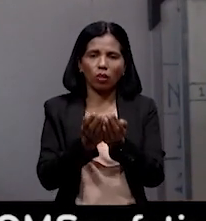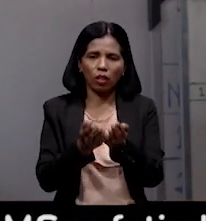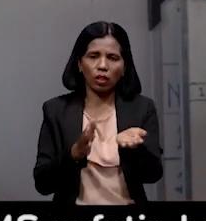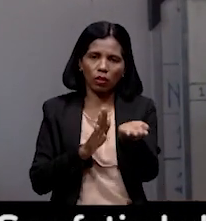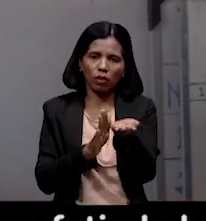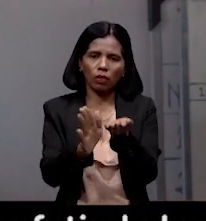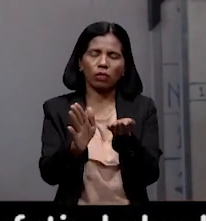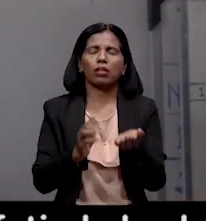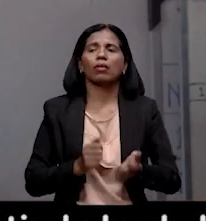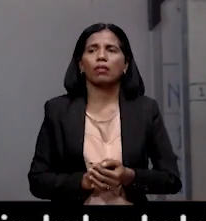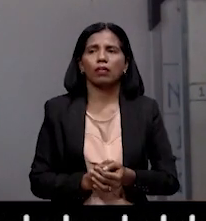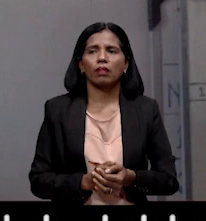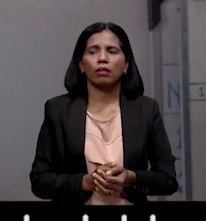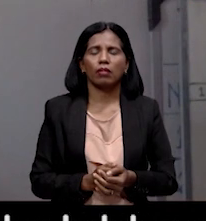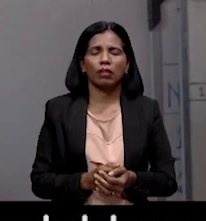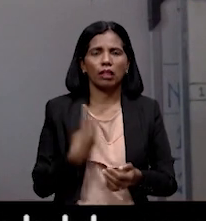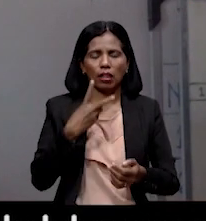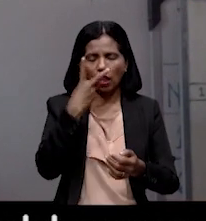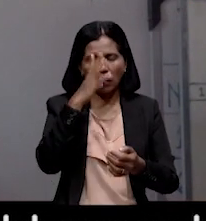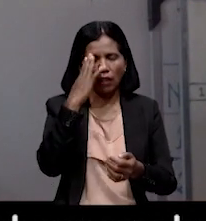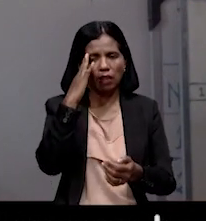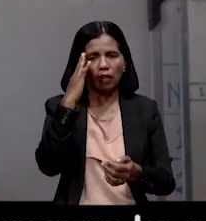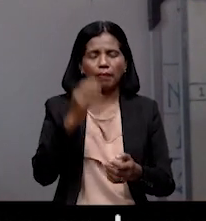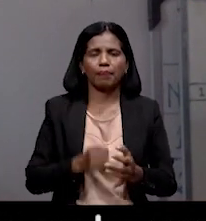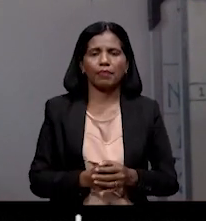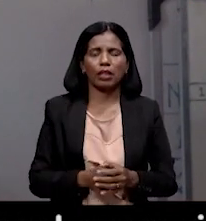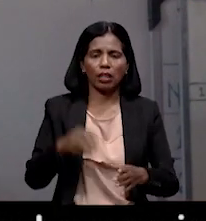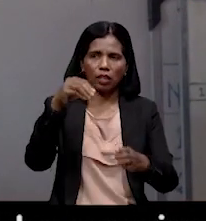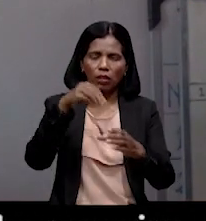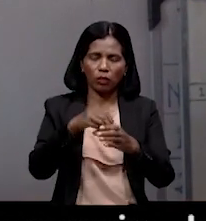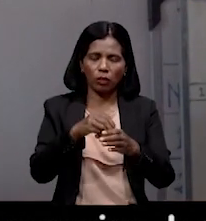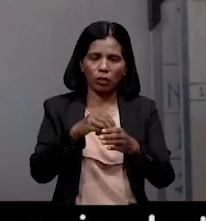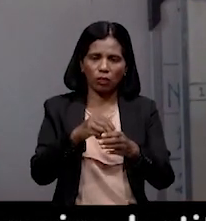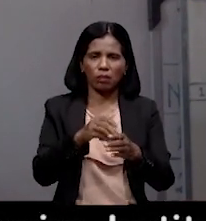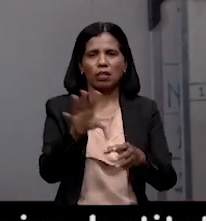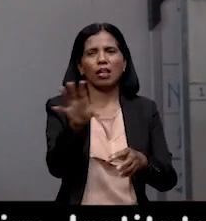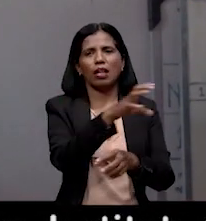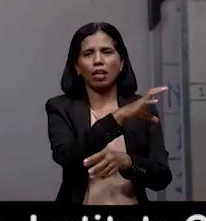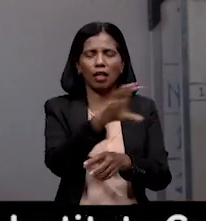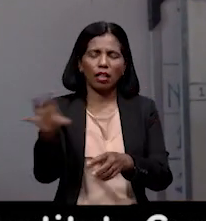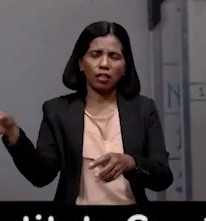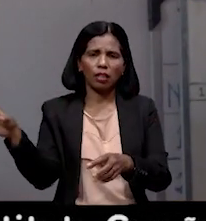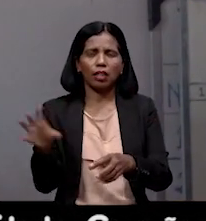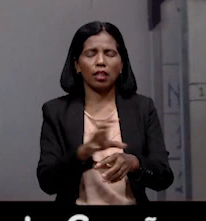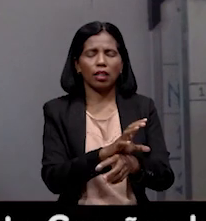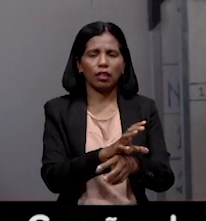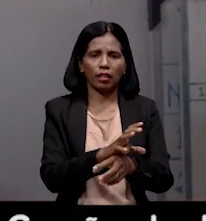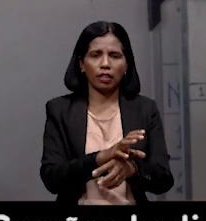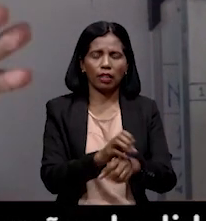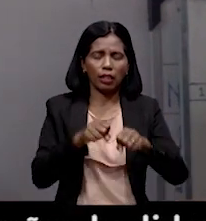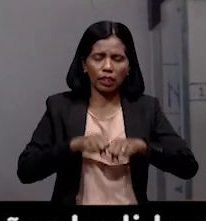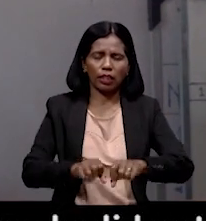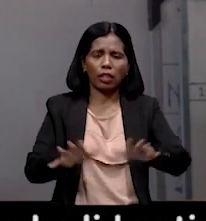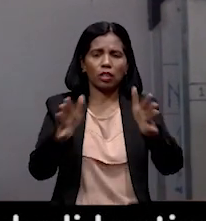ita hot aten iha faktor ne barat. Inklui mos anin la loran nini arus korenti tasinia nabe